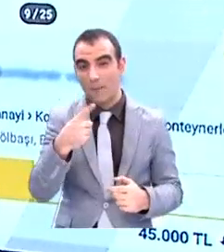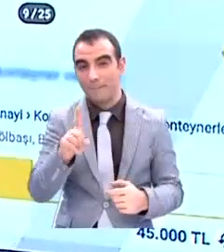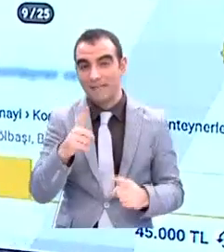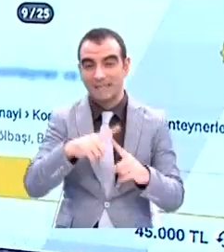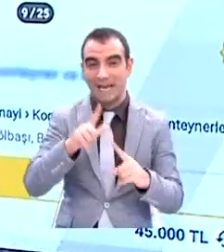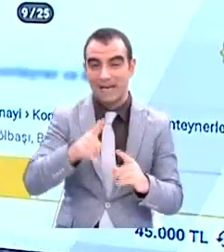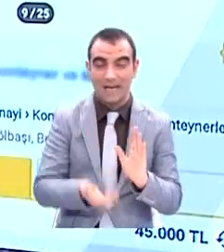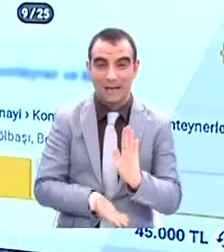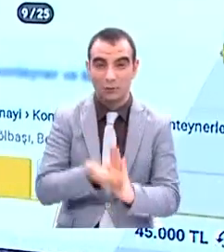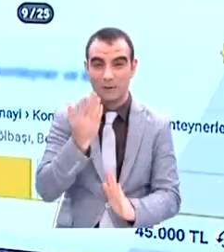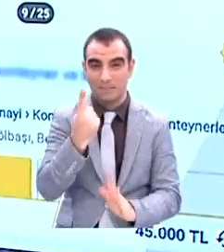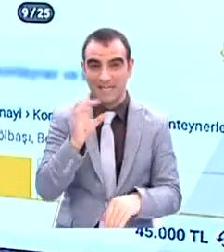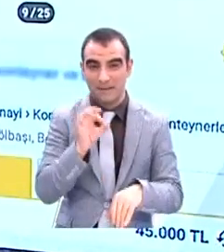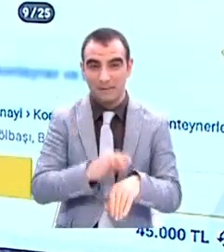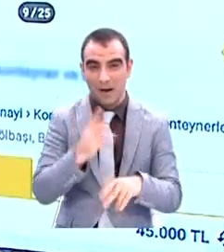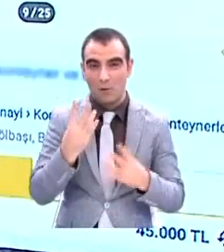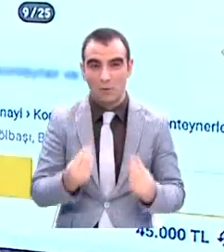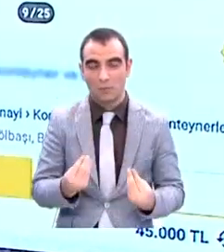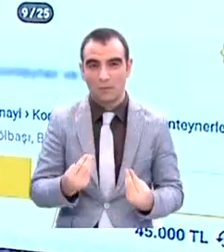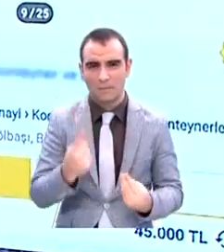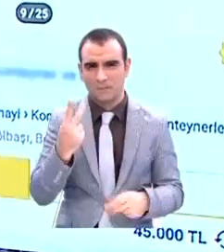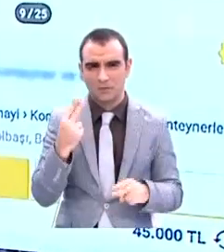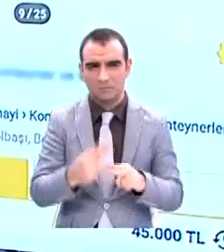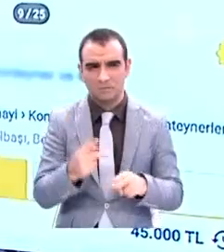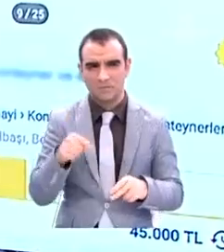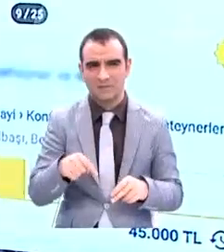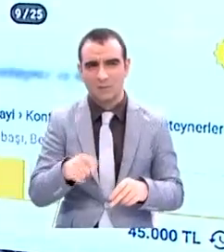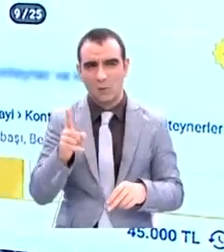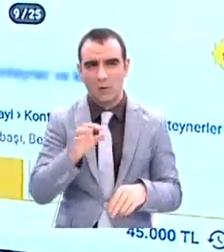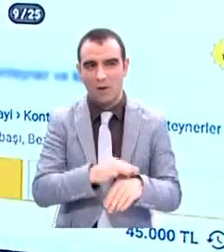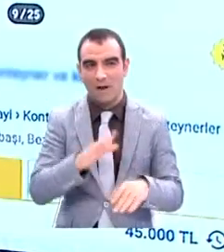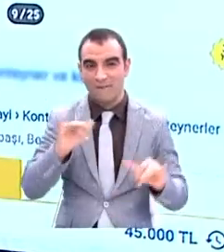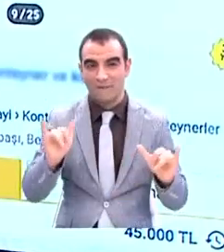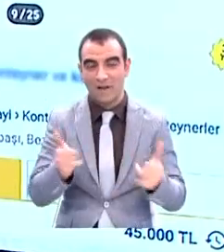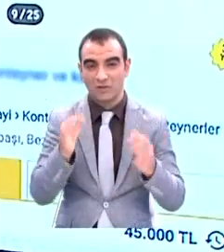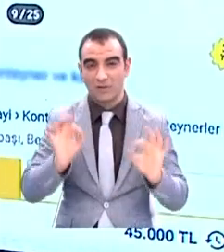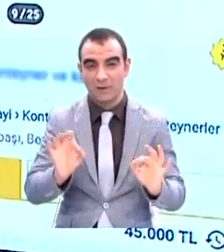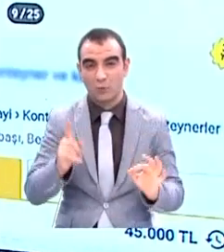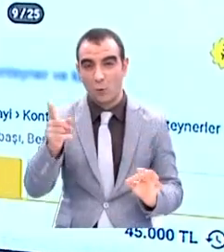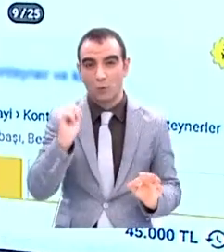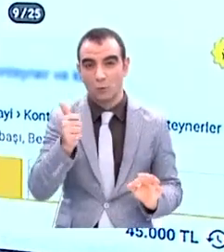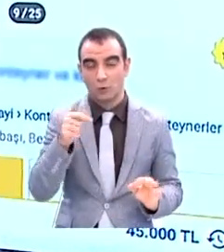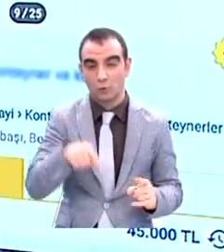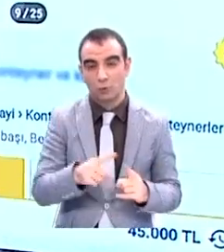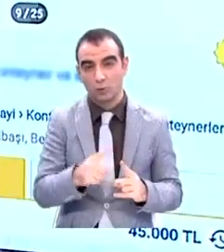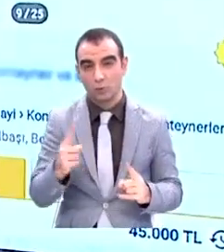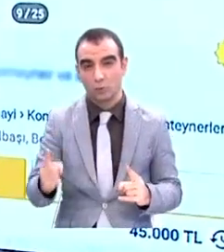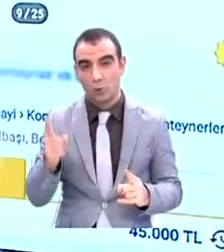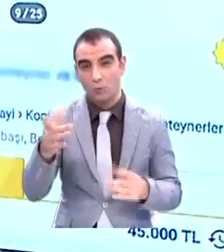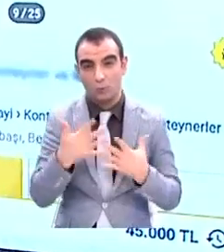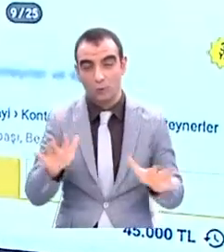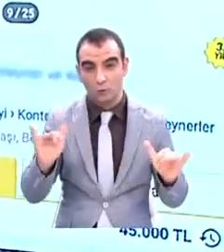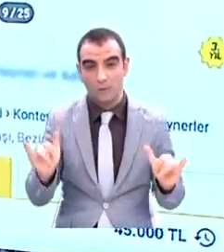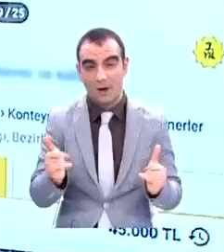lirasına kadar yükseldi bir anda oldu bakın bir anda o facianın başladığı o günden şu güne o büyük